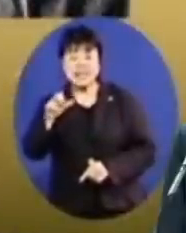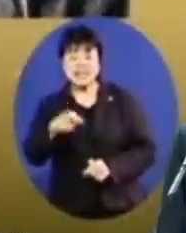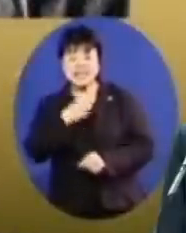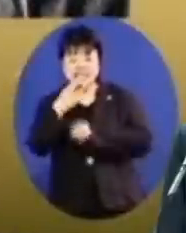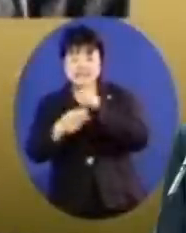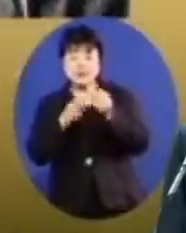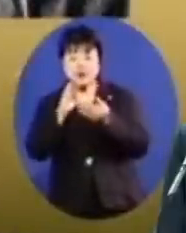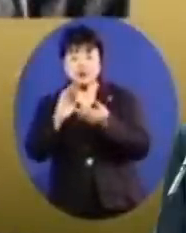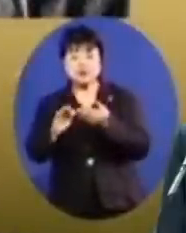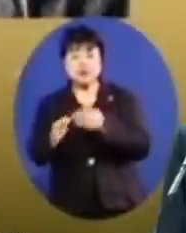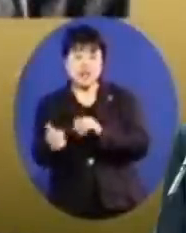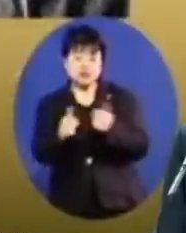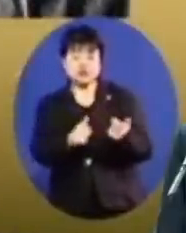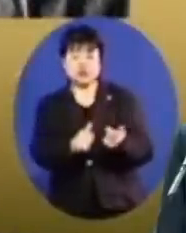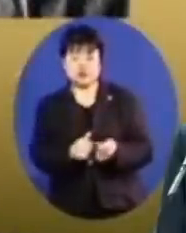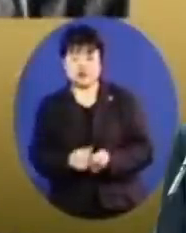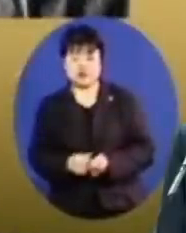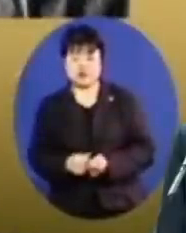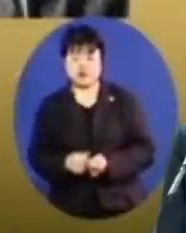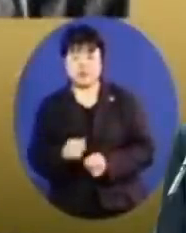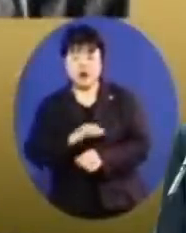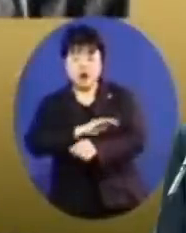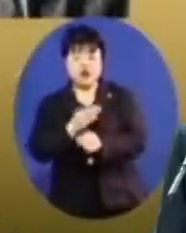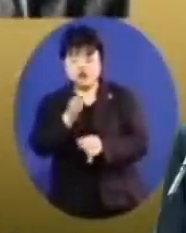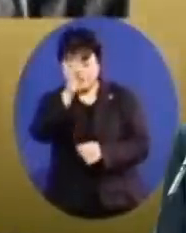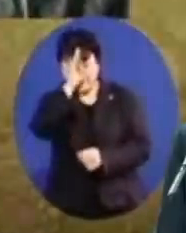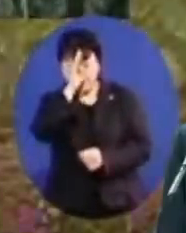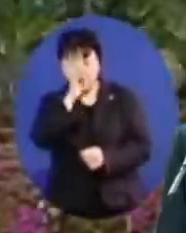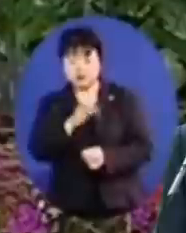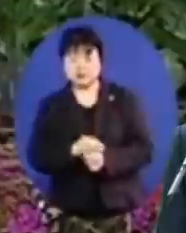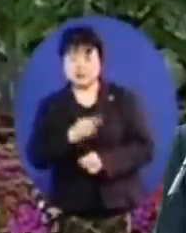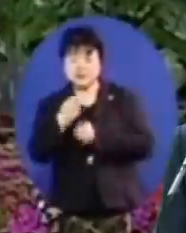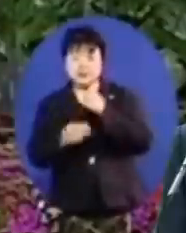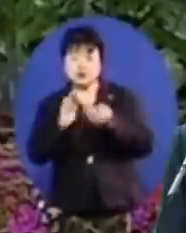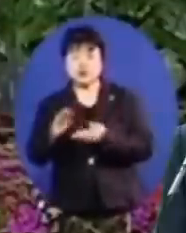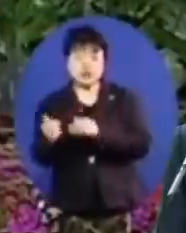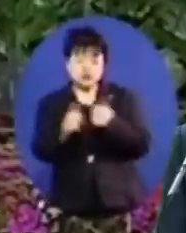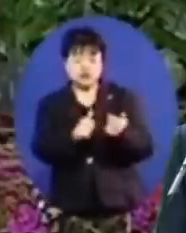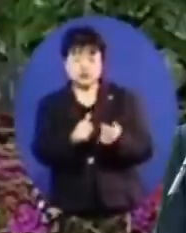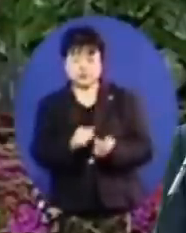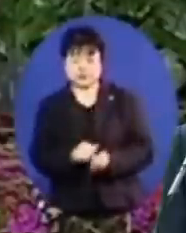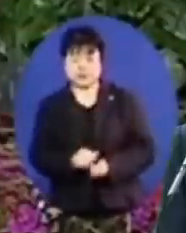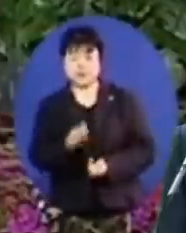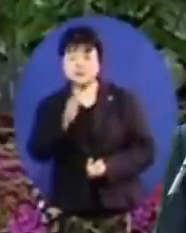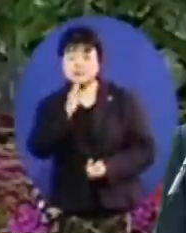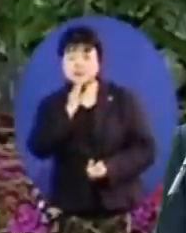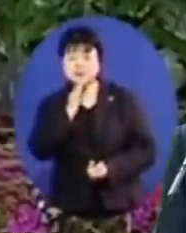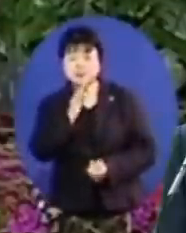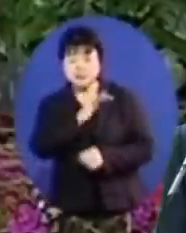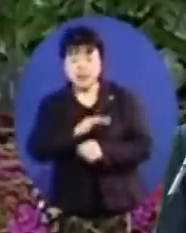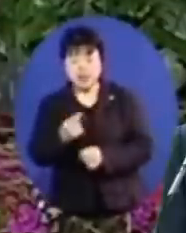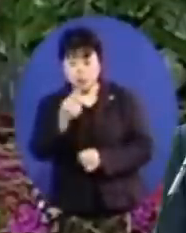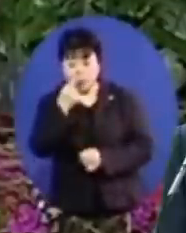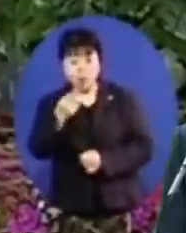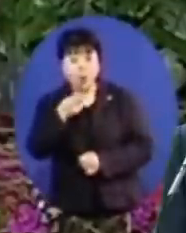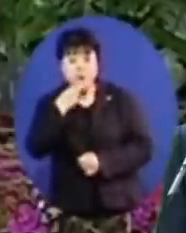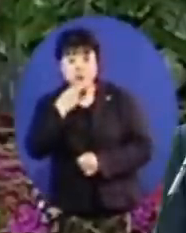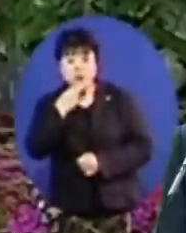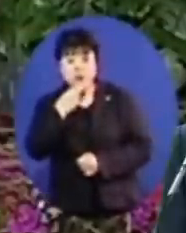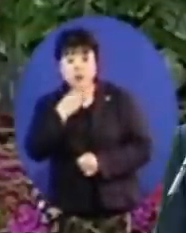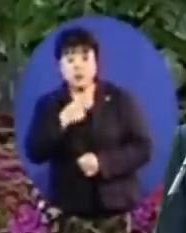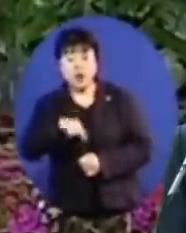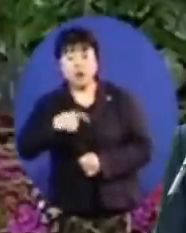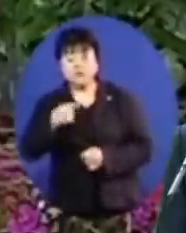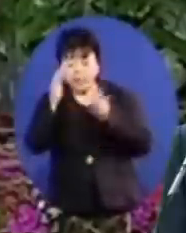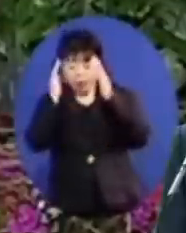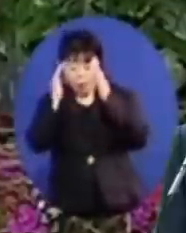살지 못하는 근육병에 걸린 환자였습니다. 중국 사람입니다. 장원청은 정규 교육을 받지 못했지만 독학으로